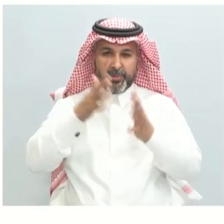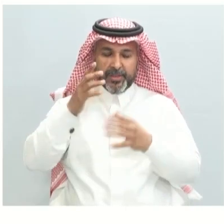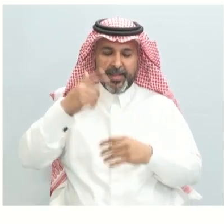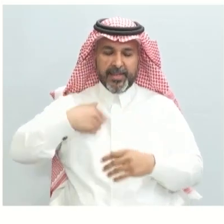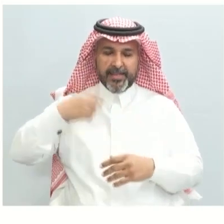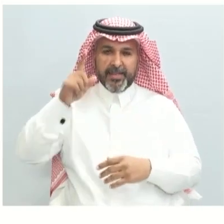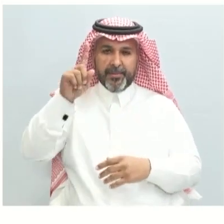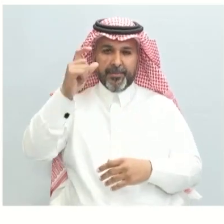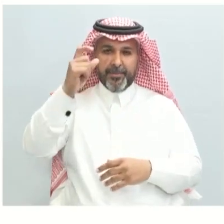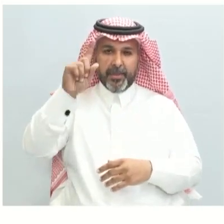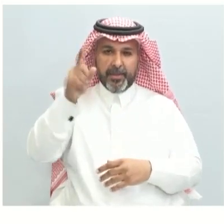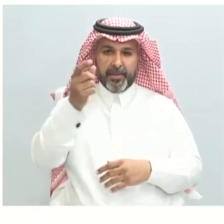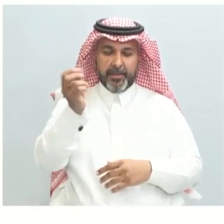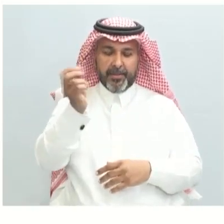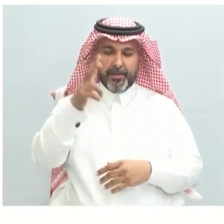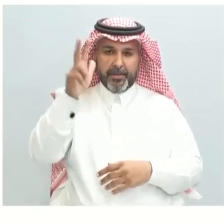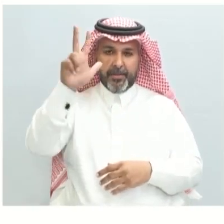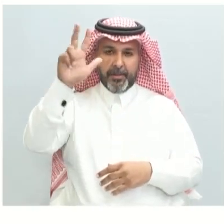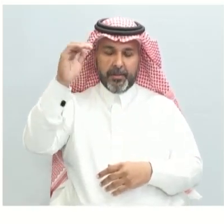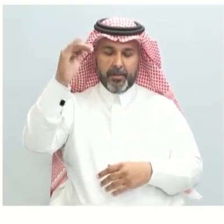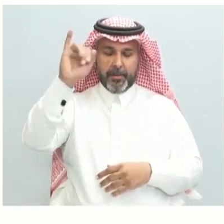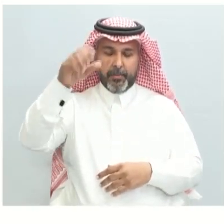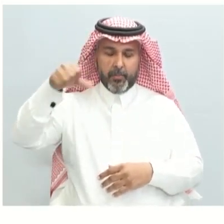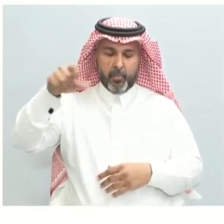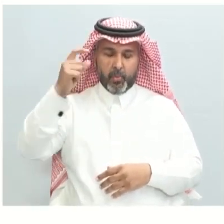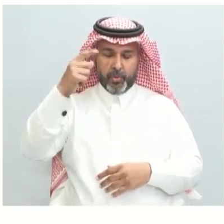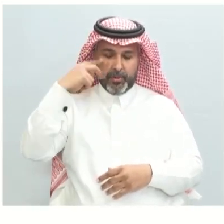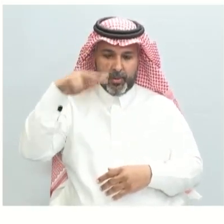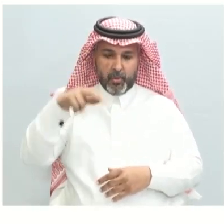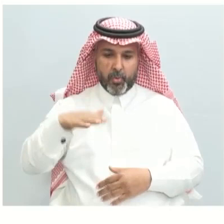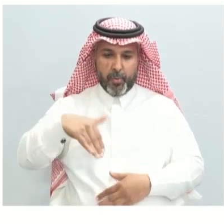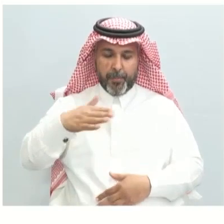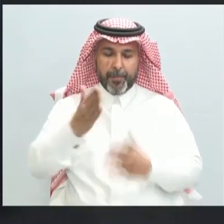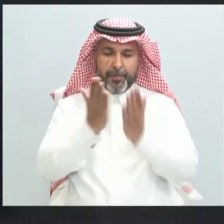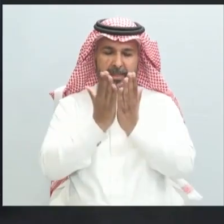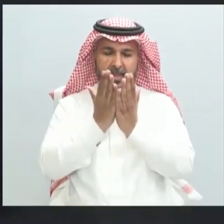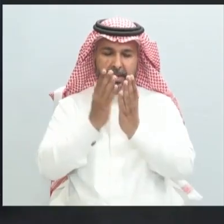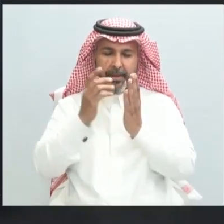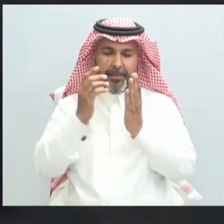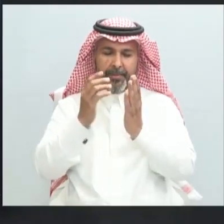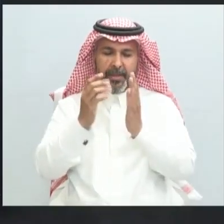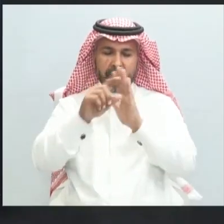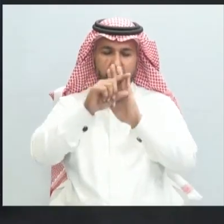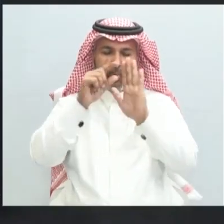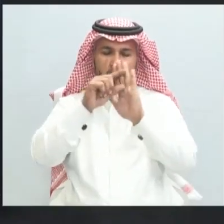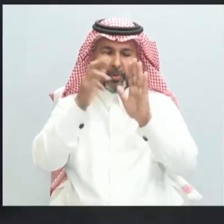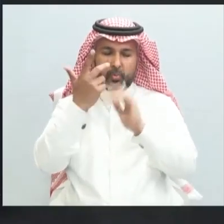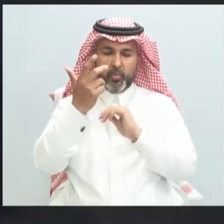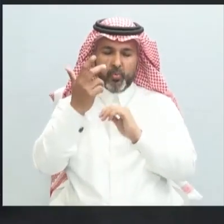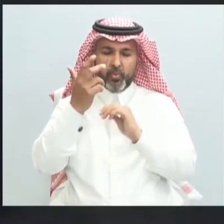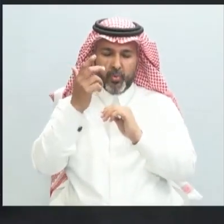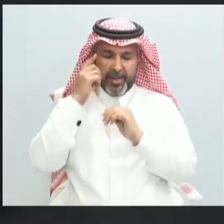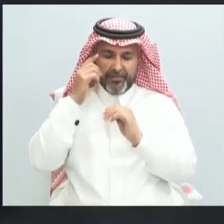الفصل الدراسي الثالث اليوم حنتكلم في درس المواطنه المسؤوله